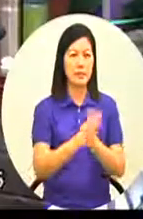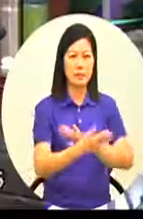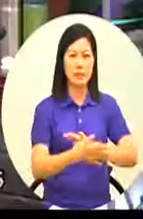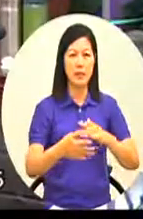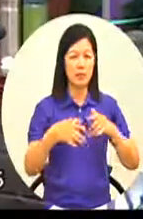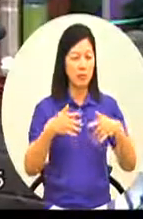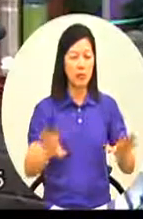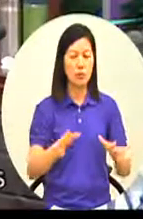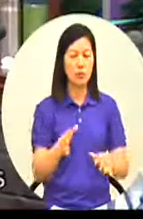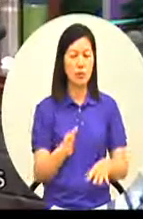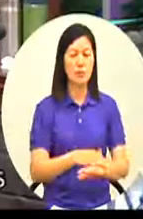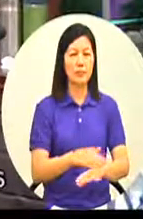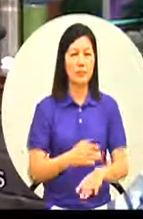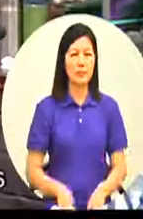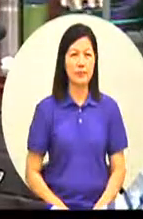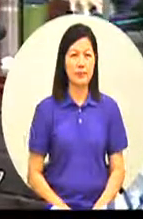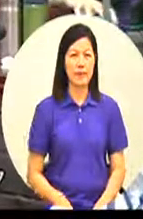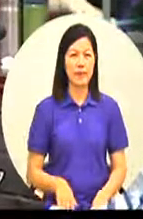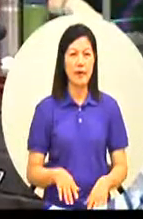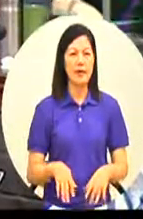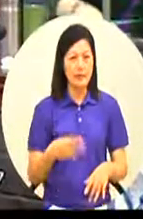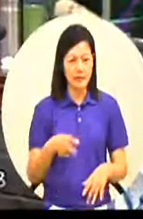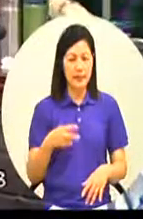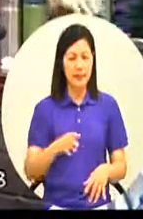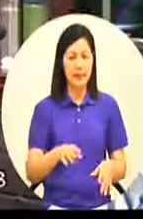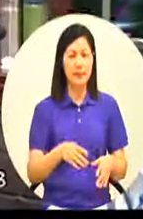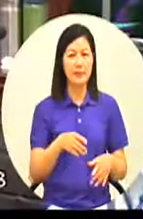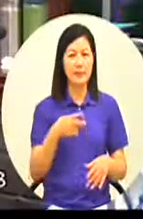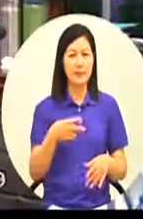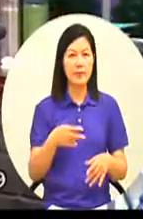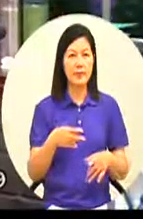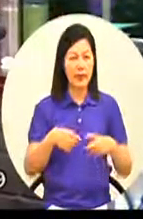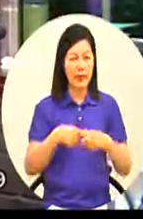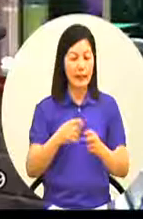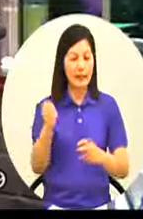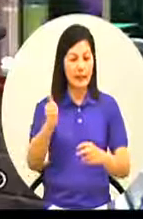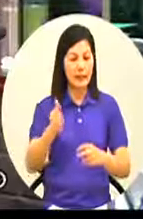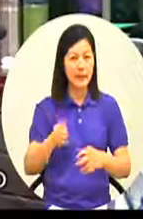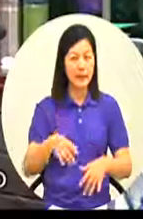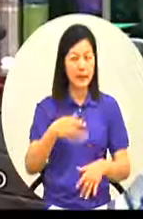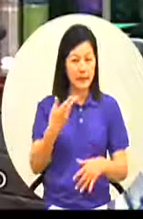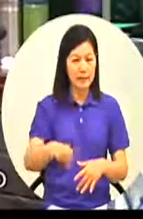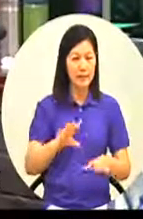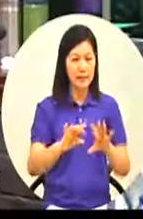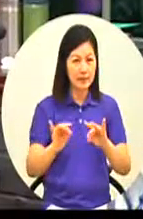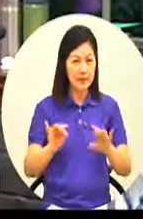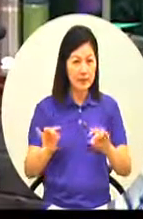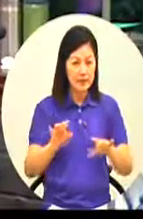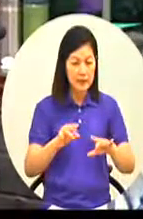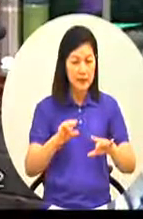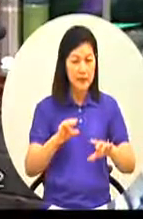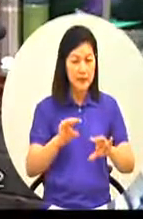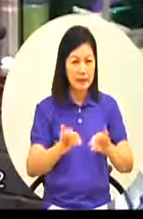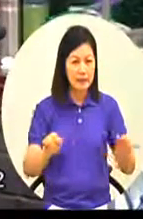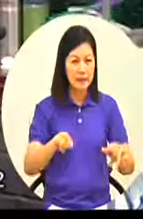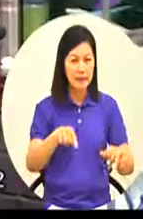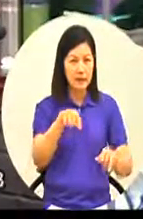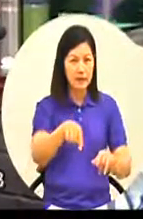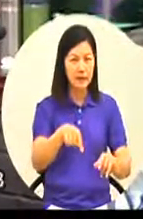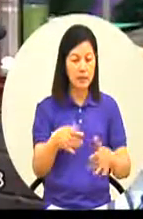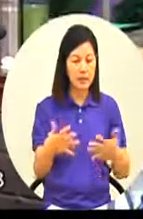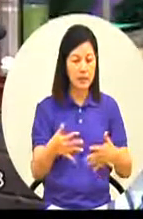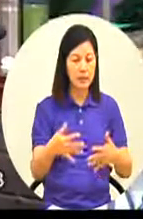不管是国泰市长李科勇或者是师弟啊，其实议员讲的说要好好去安排，好